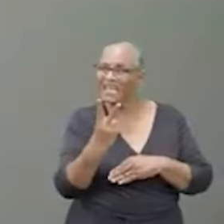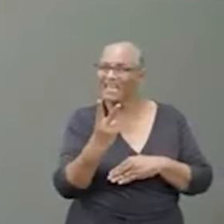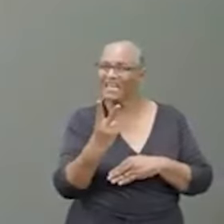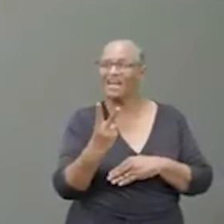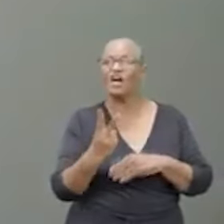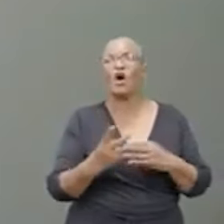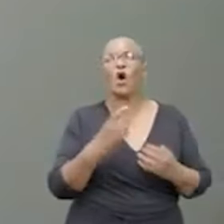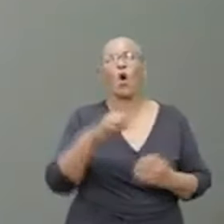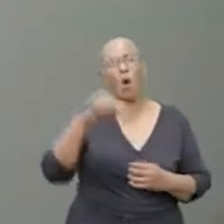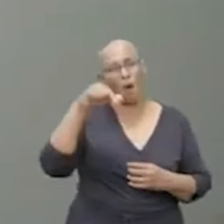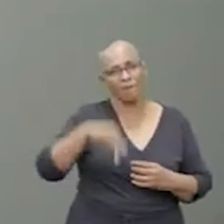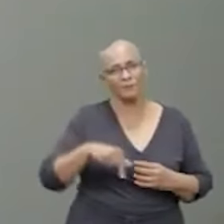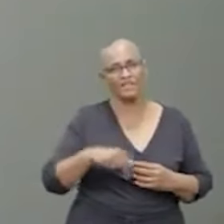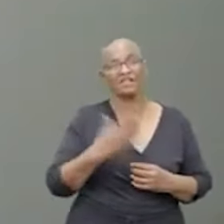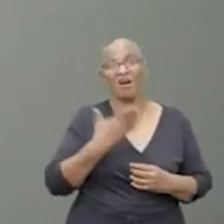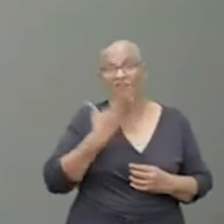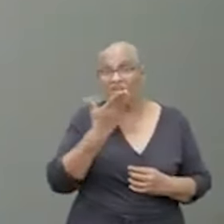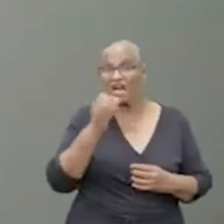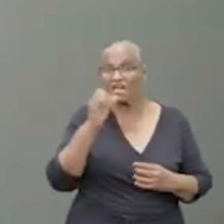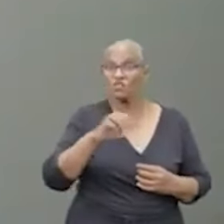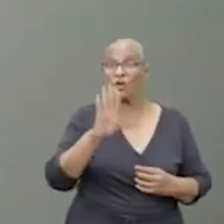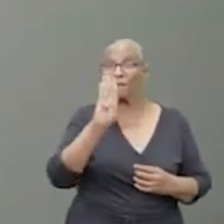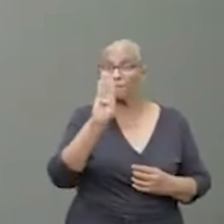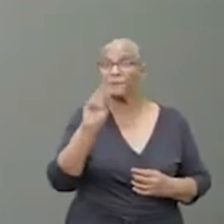vraagstuk te verhelpen. Okay.